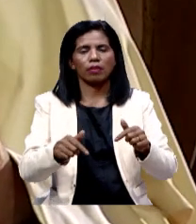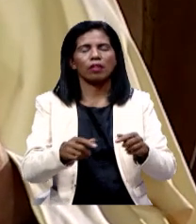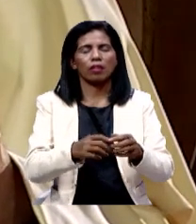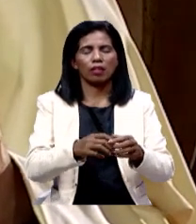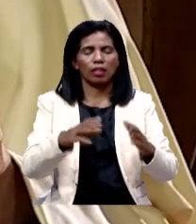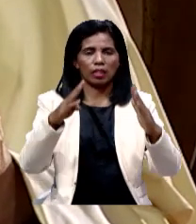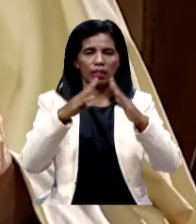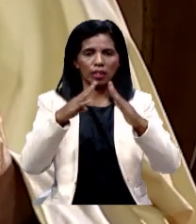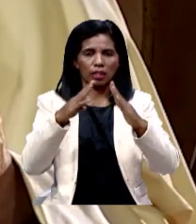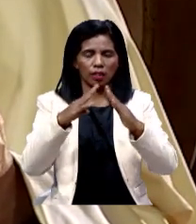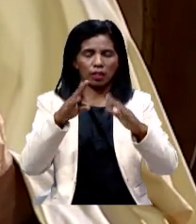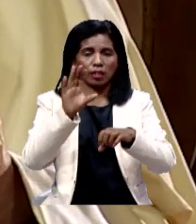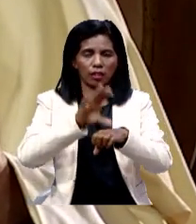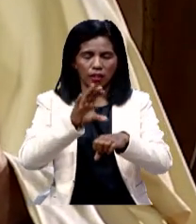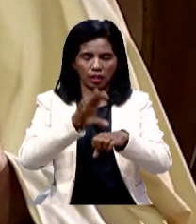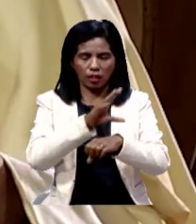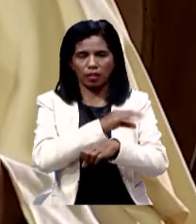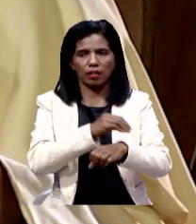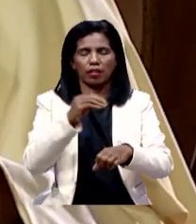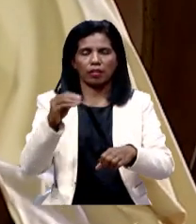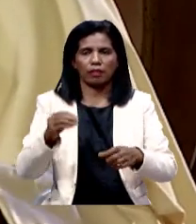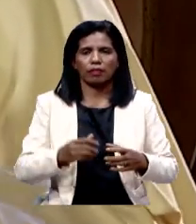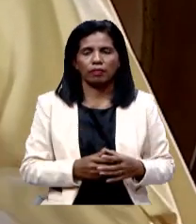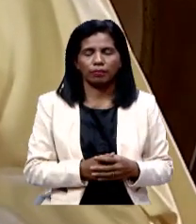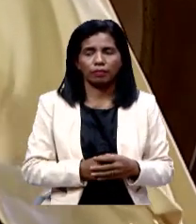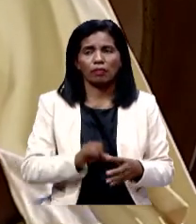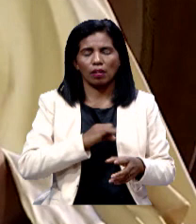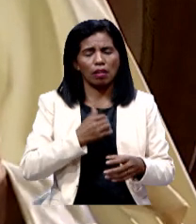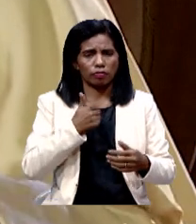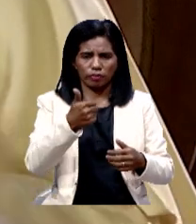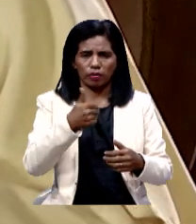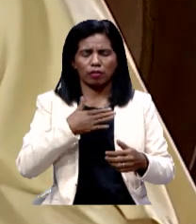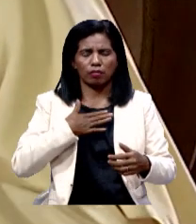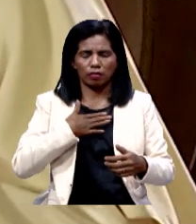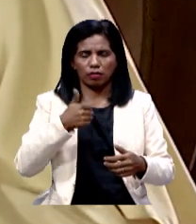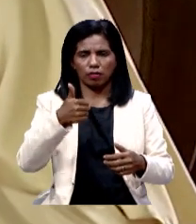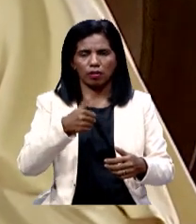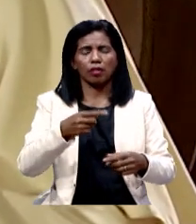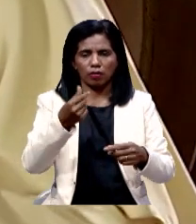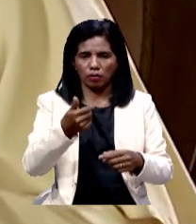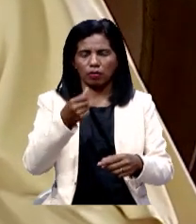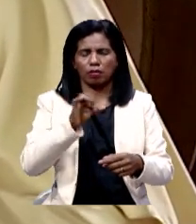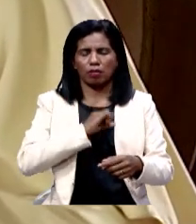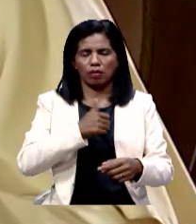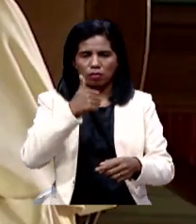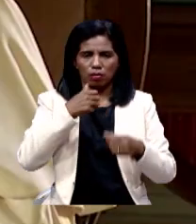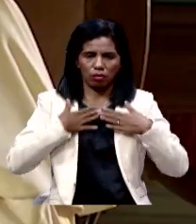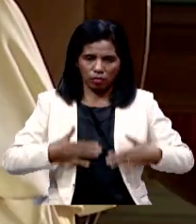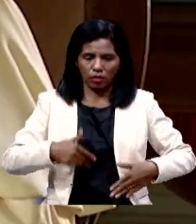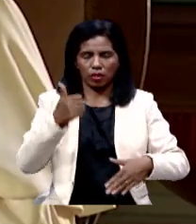tribunal europea ikus husi monarkia absoluta. How dia kela? We 2021 how comesa dia no